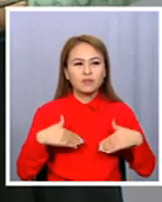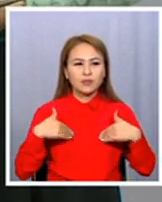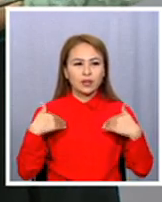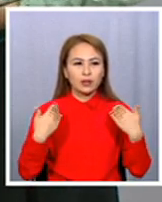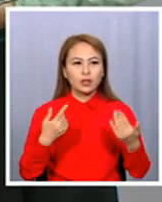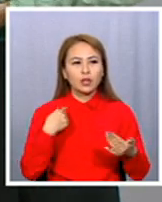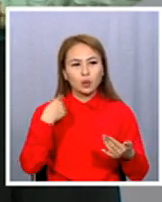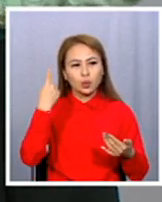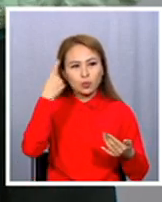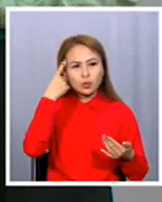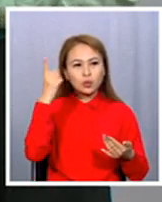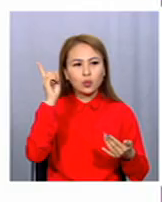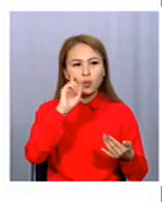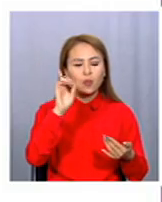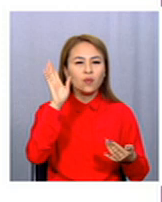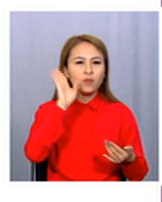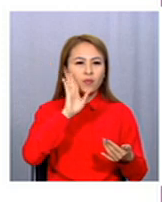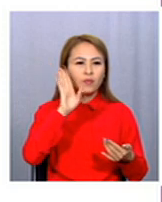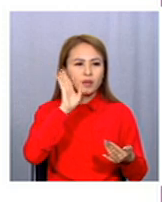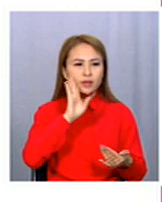«я думаю, что».